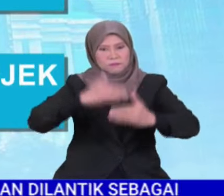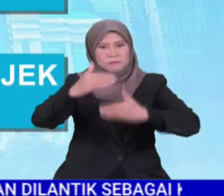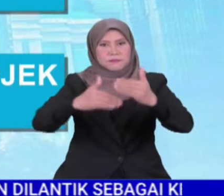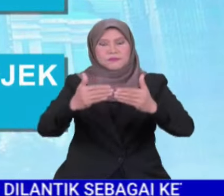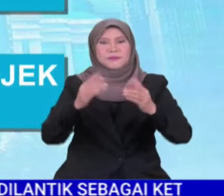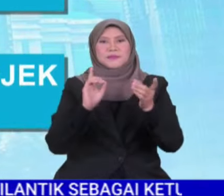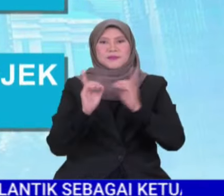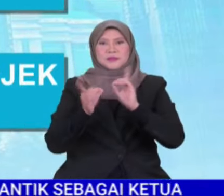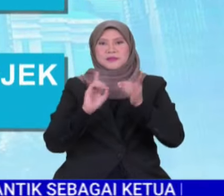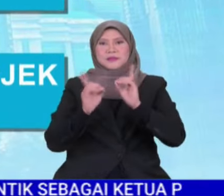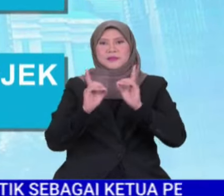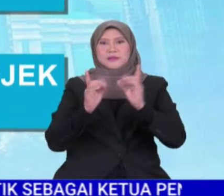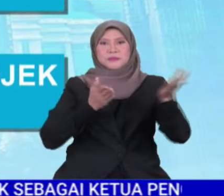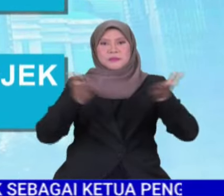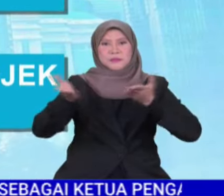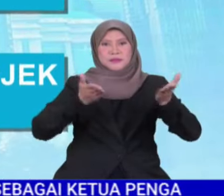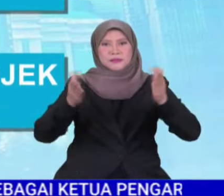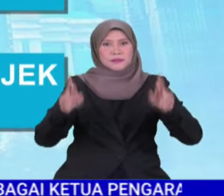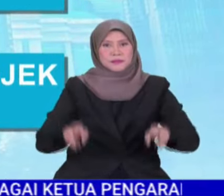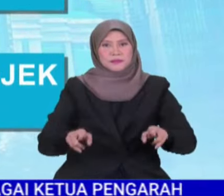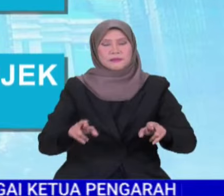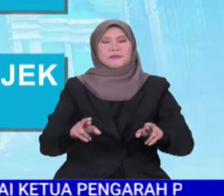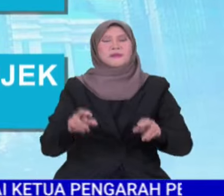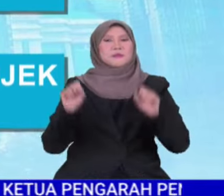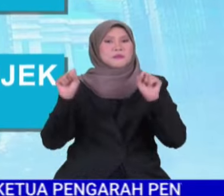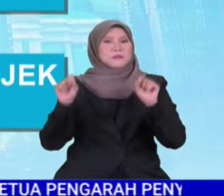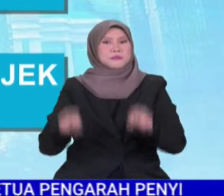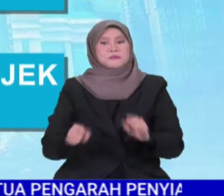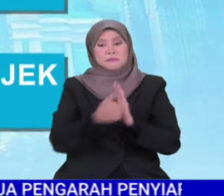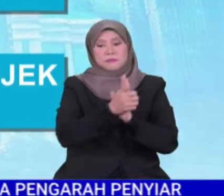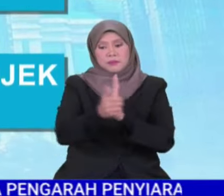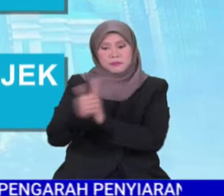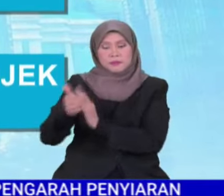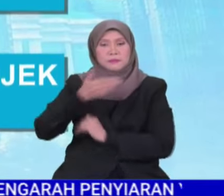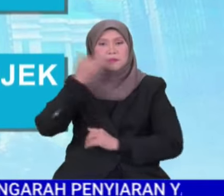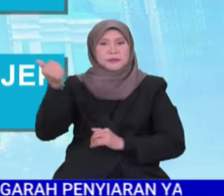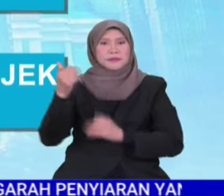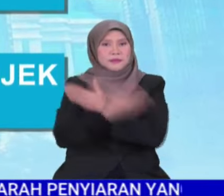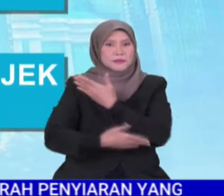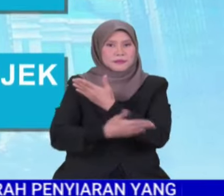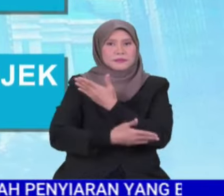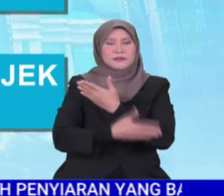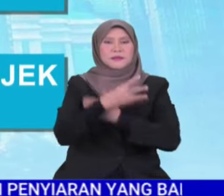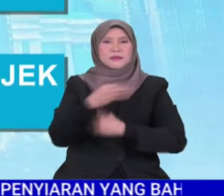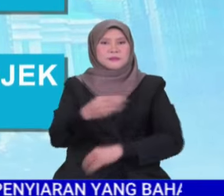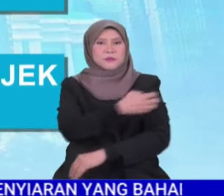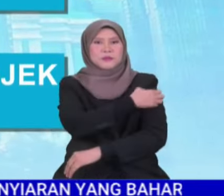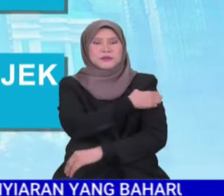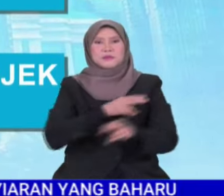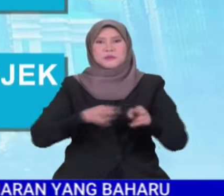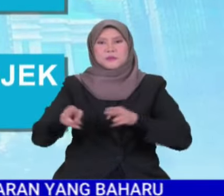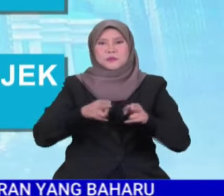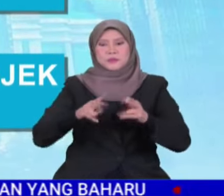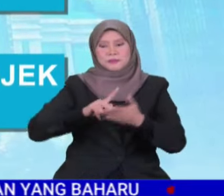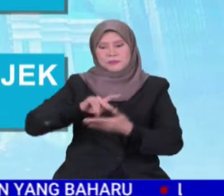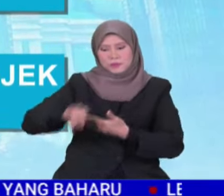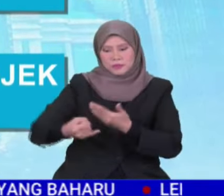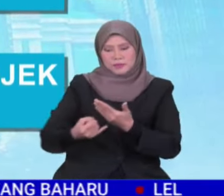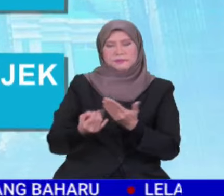iaitu digitalisasi perkhidmatan rakyat, pendaya upayaan bakat terbaik negara dan pemerkasaan pengurusan